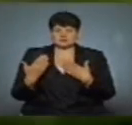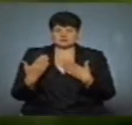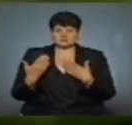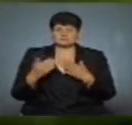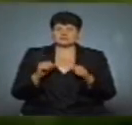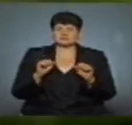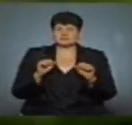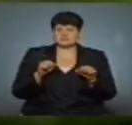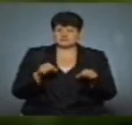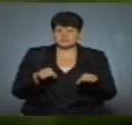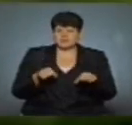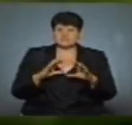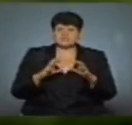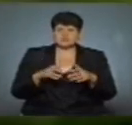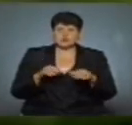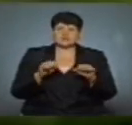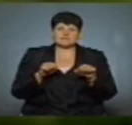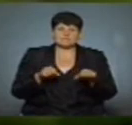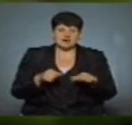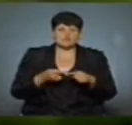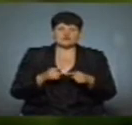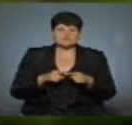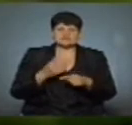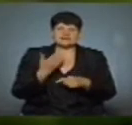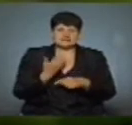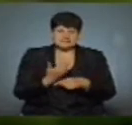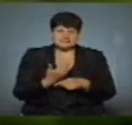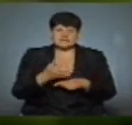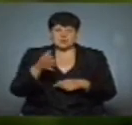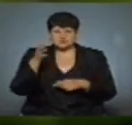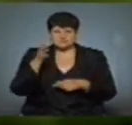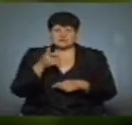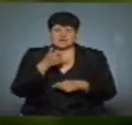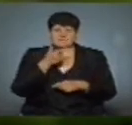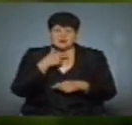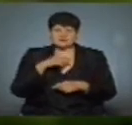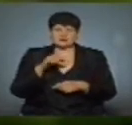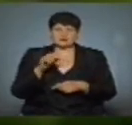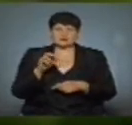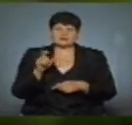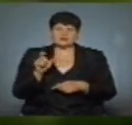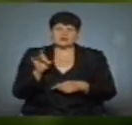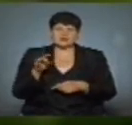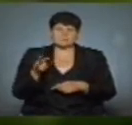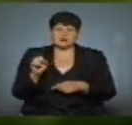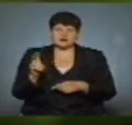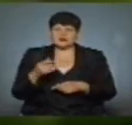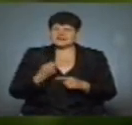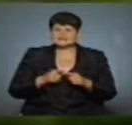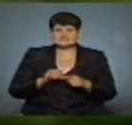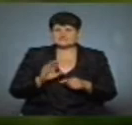правознавство, міжнародне право. Це є освіта пана Єрмака. Пан Єрмак не є моїм